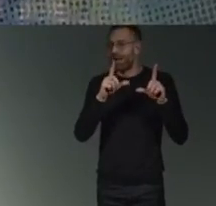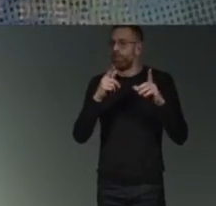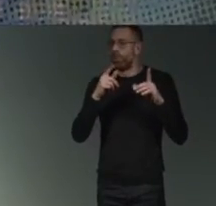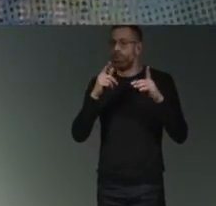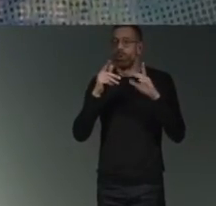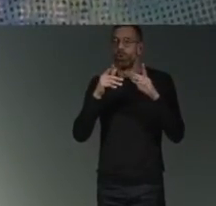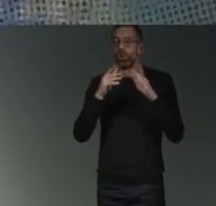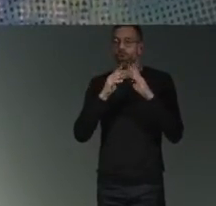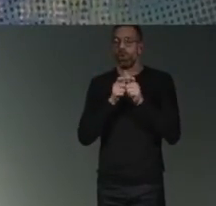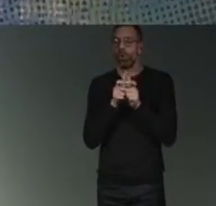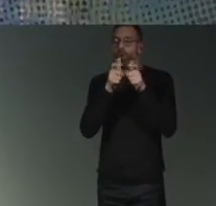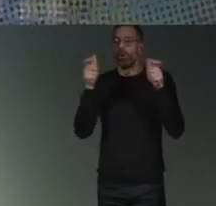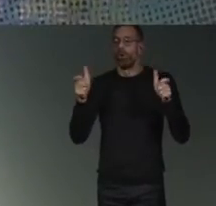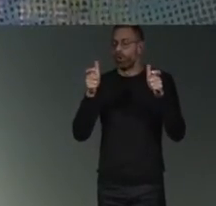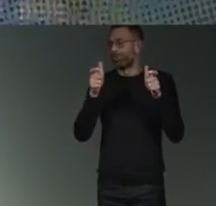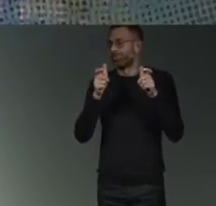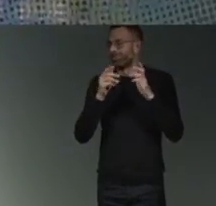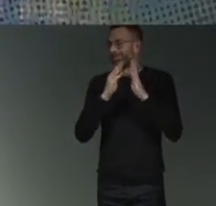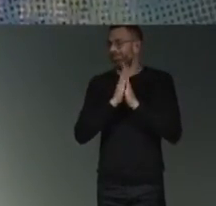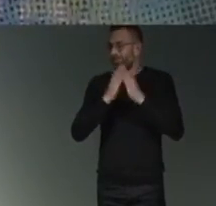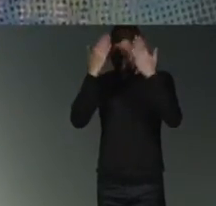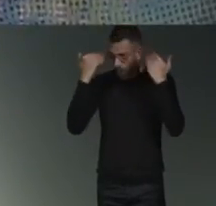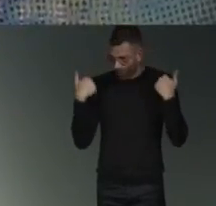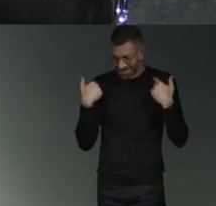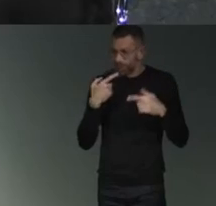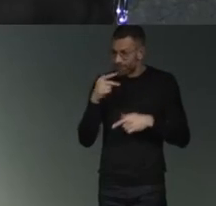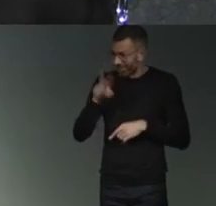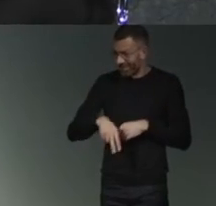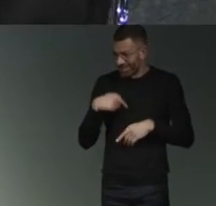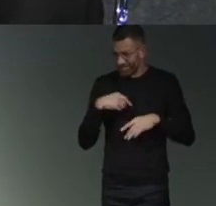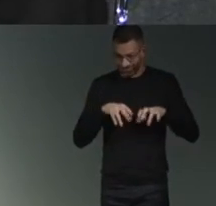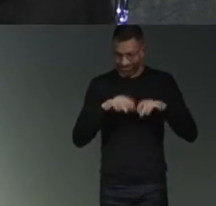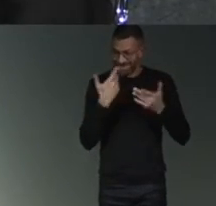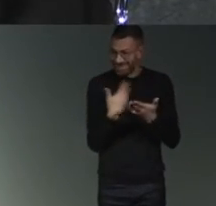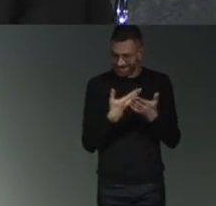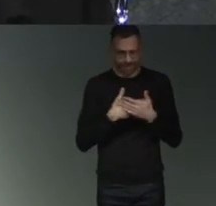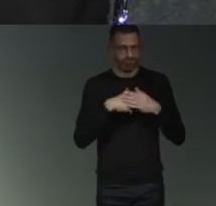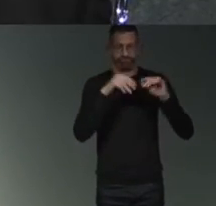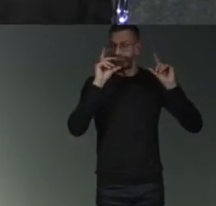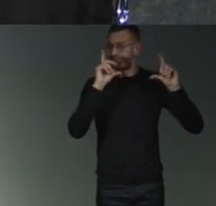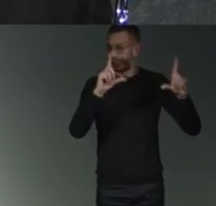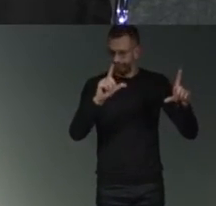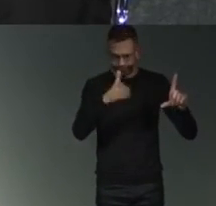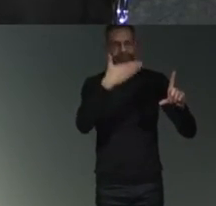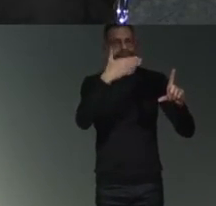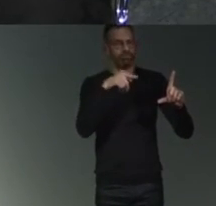religieuse. Mais t'as vraiment tapé ça? J'ai vraiment tapé ça. Tableau couvent religieuse, et je suis tombé sur un tableau qui